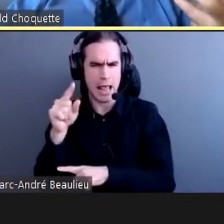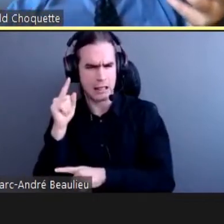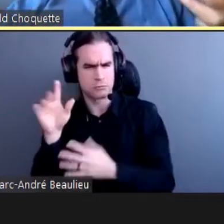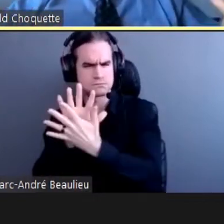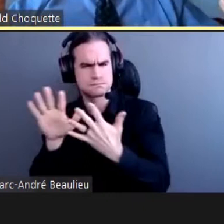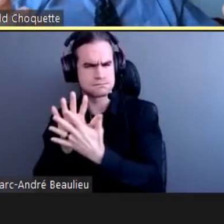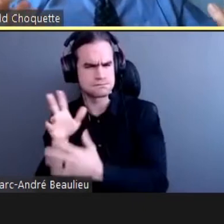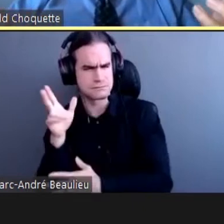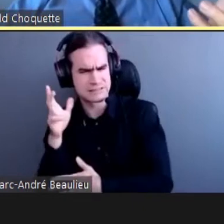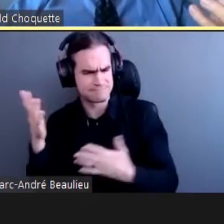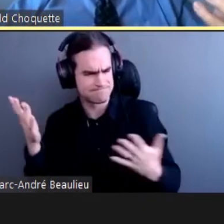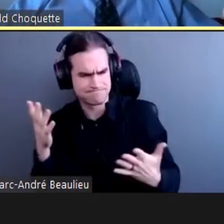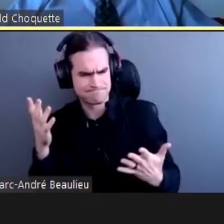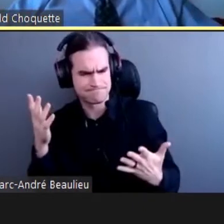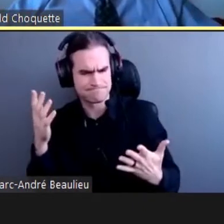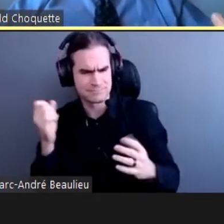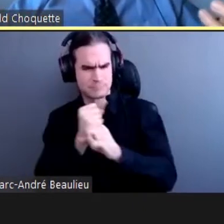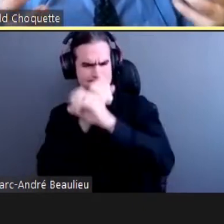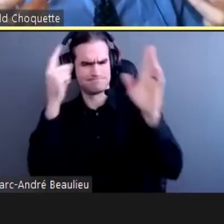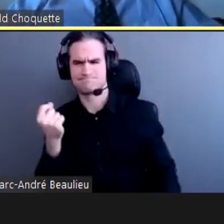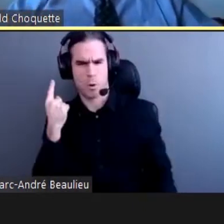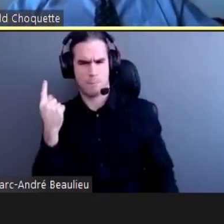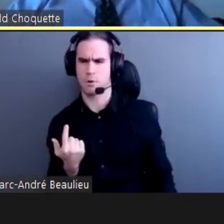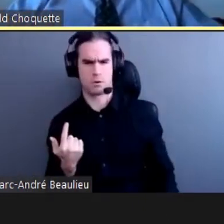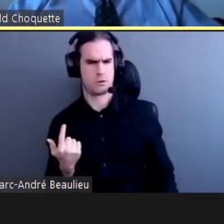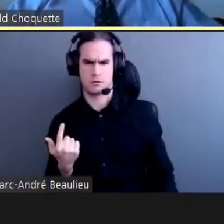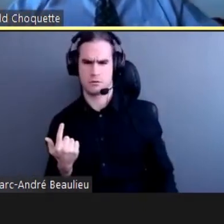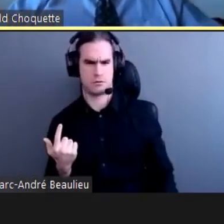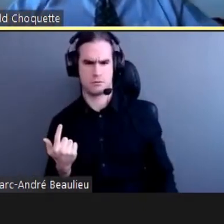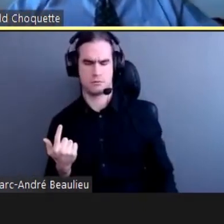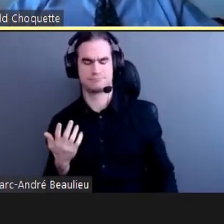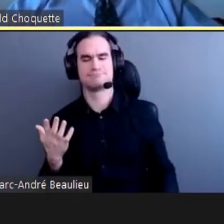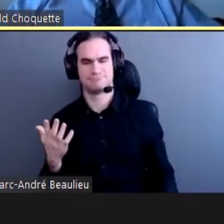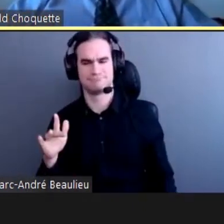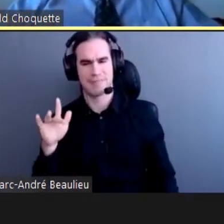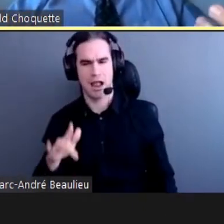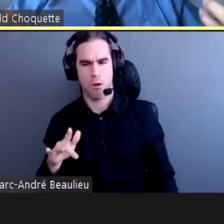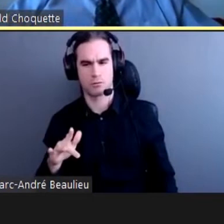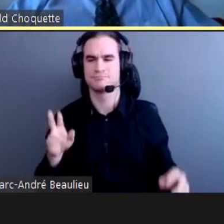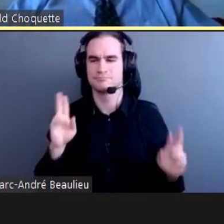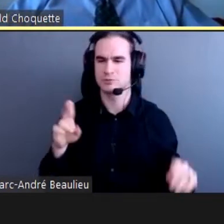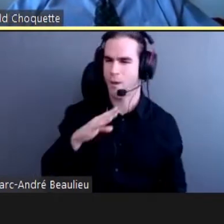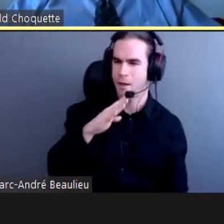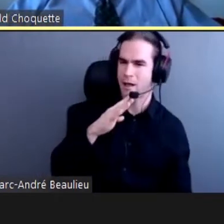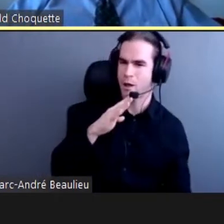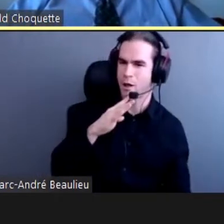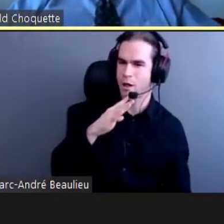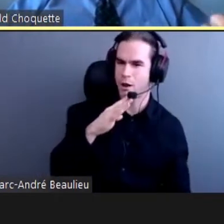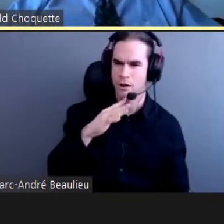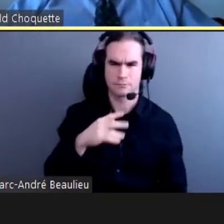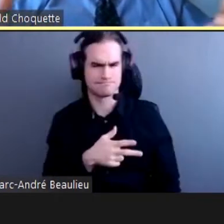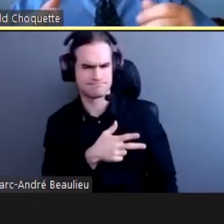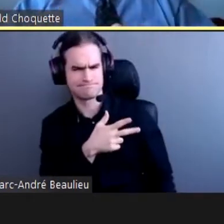donné, bien, ils ne comprennent pas bien ce qui est dit. C'est que certains sons de la parole sont rendus